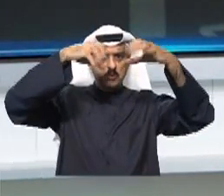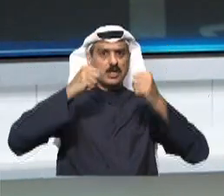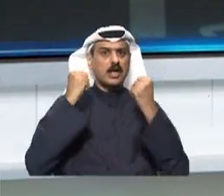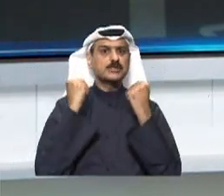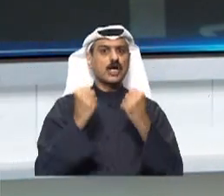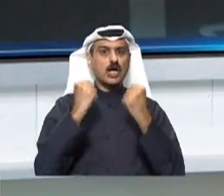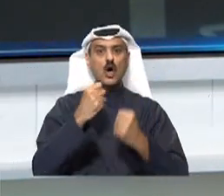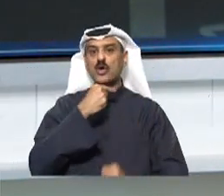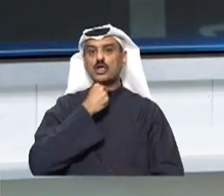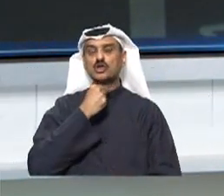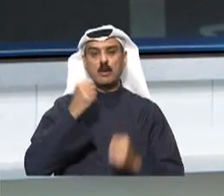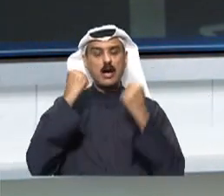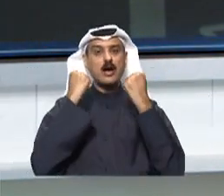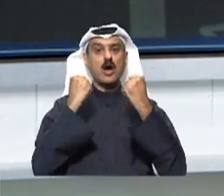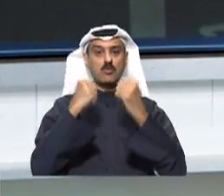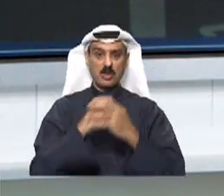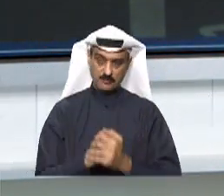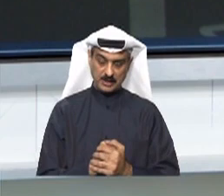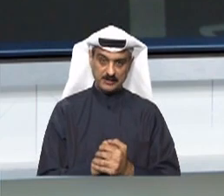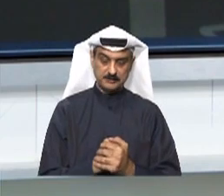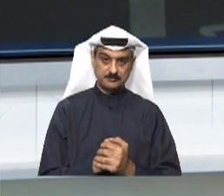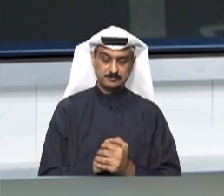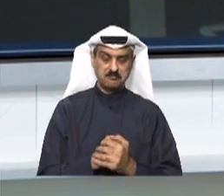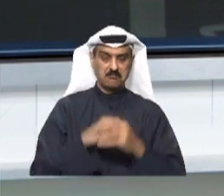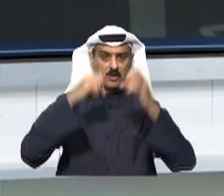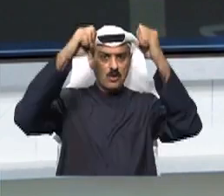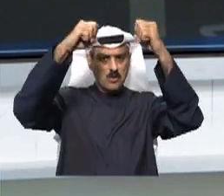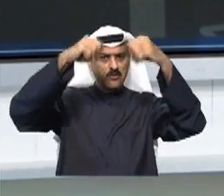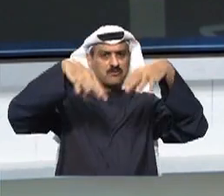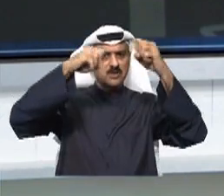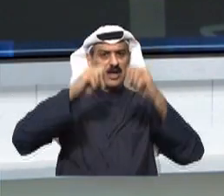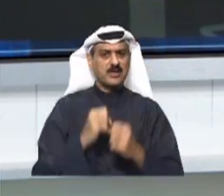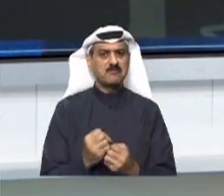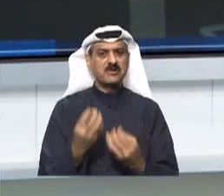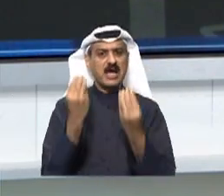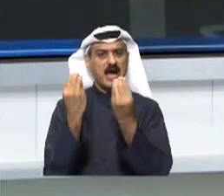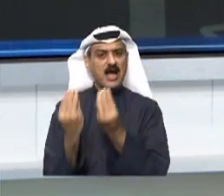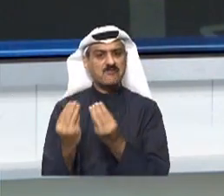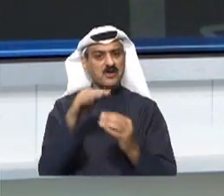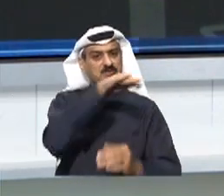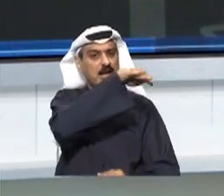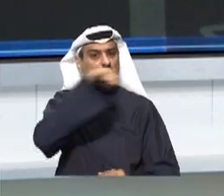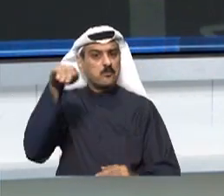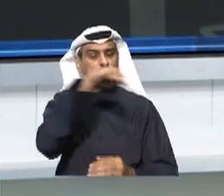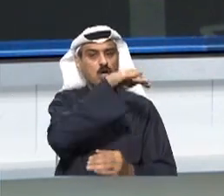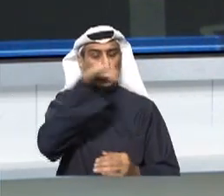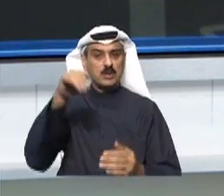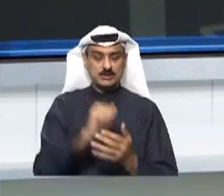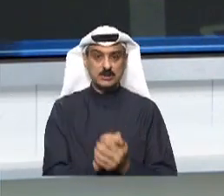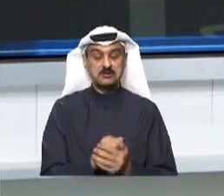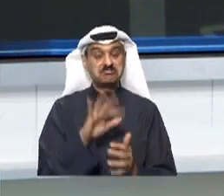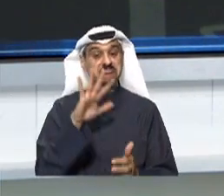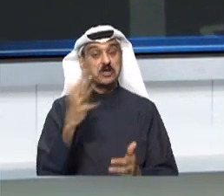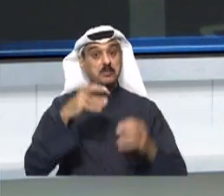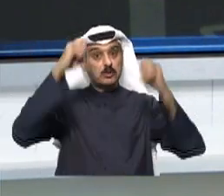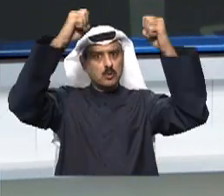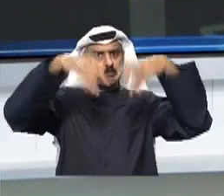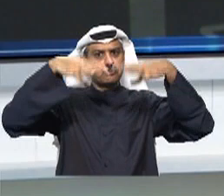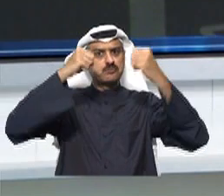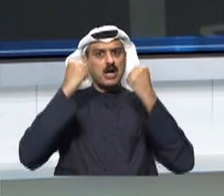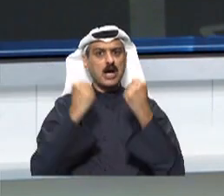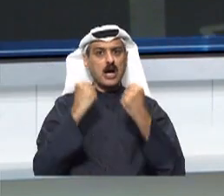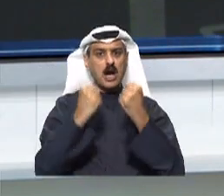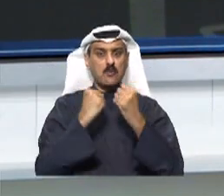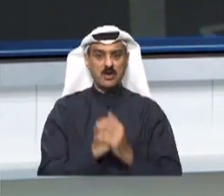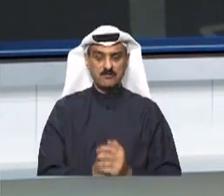في يوم الجمعة، وقد يكون أيضا متفاوت في غزارته ما بين خفيف إلى متوسط، وأحيانا قد يكون غزير على بعض المناطق،